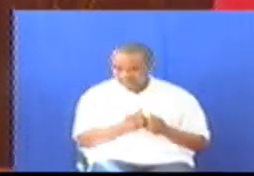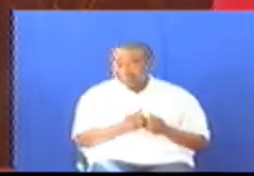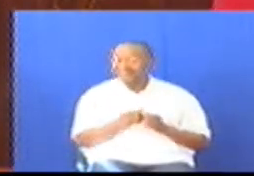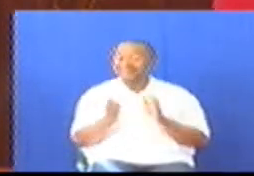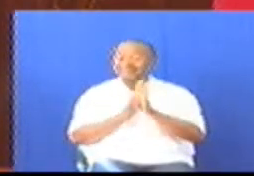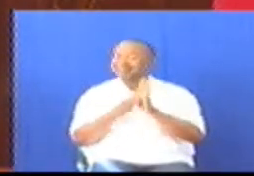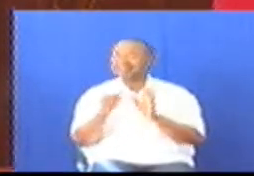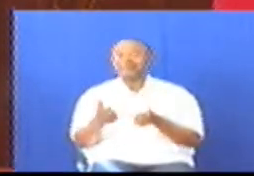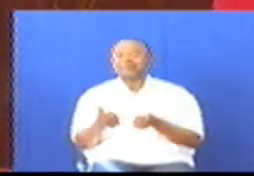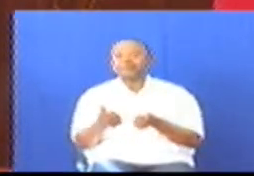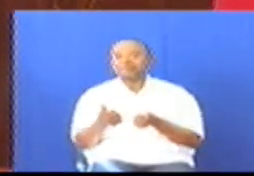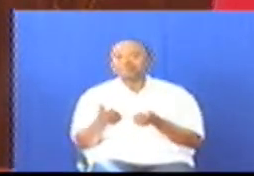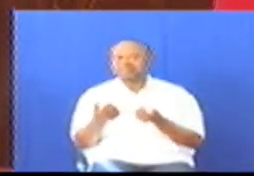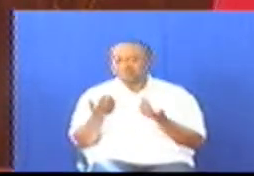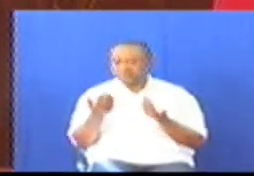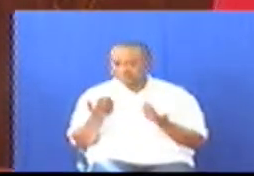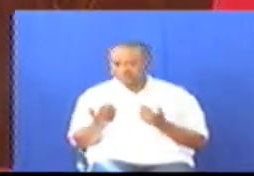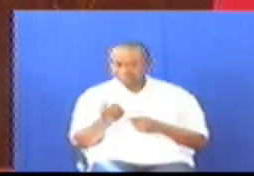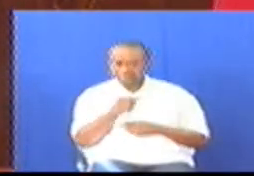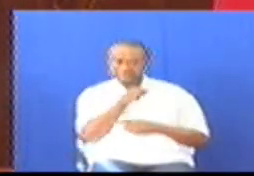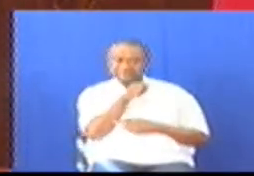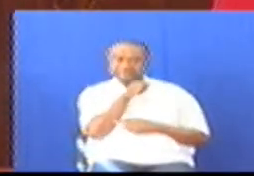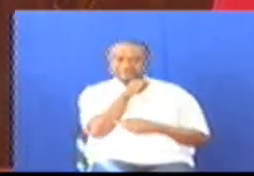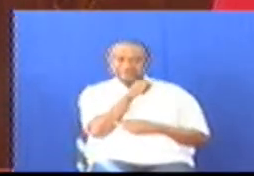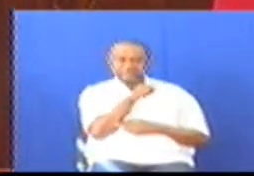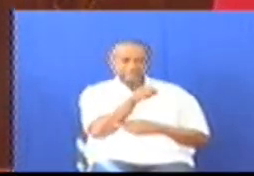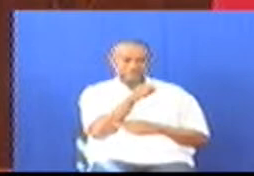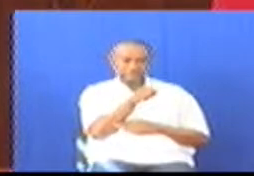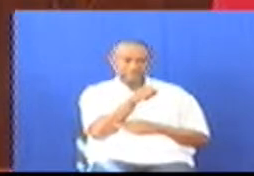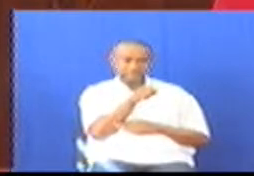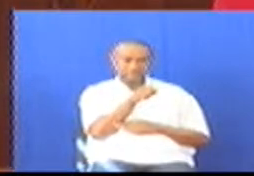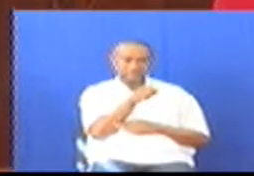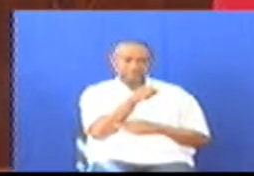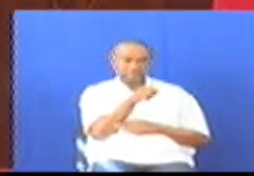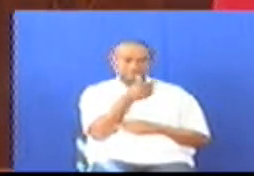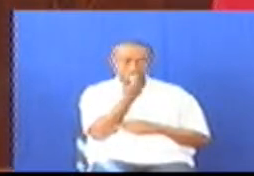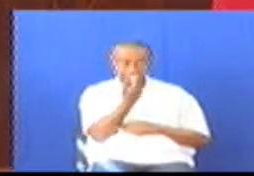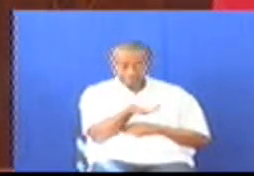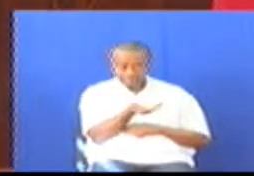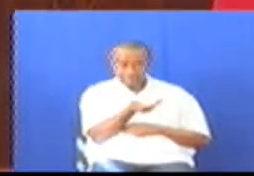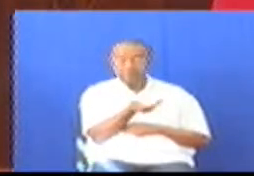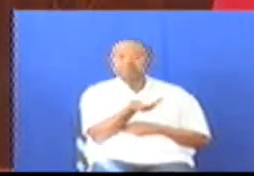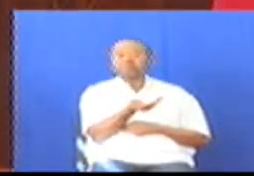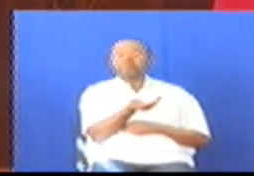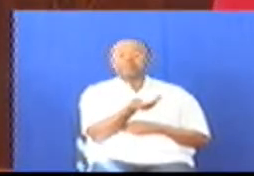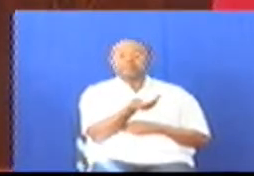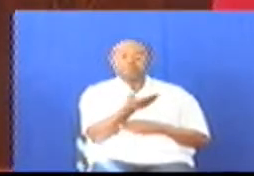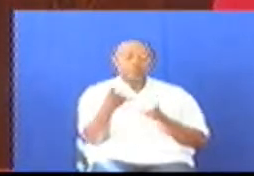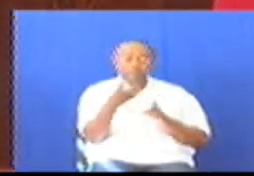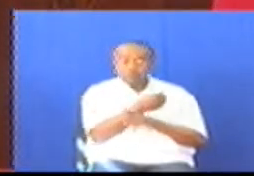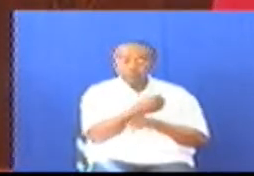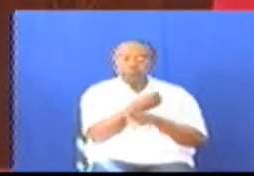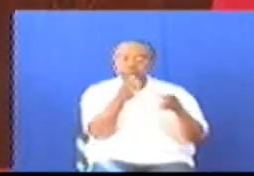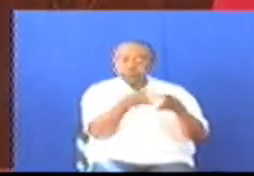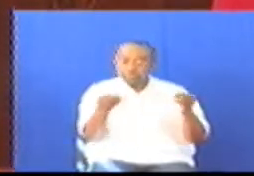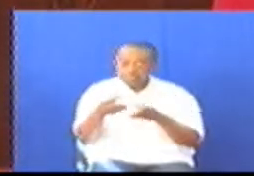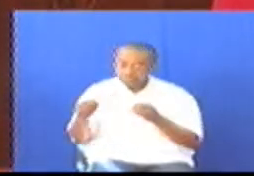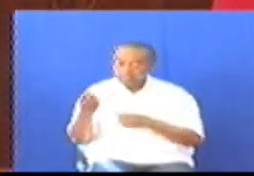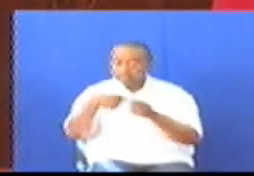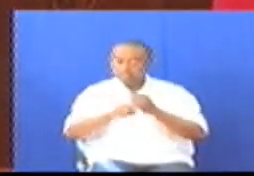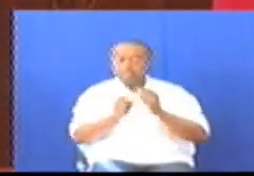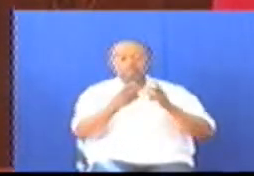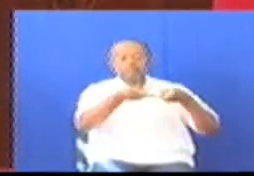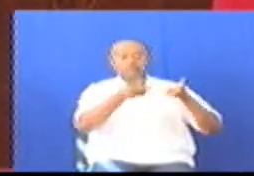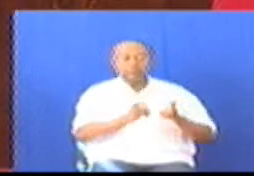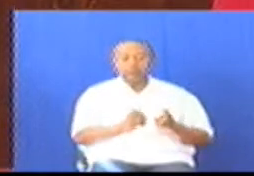haijakamilika, na hivyo kupelekea upotevu wa mapato makubwa kwa bandari, lakini